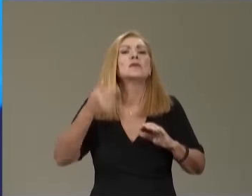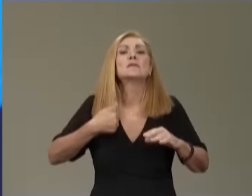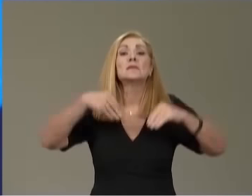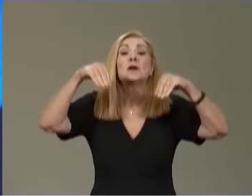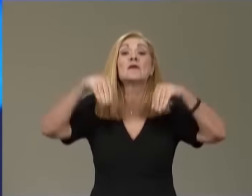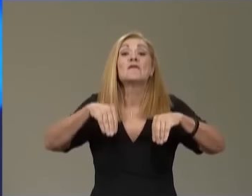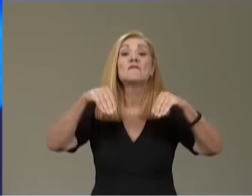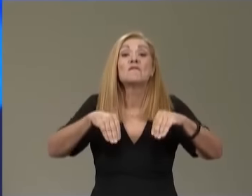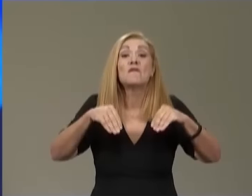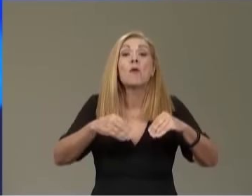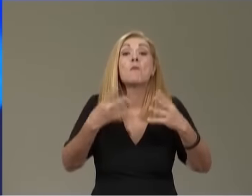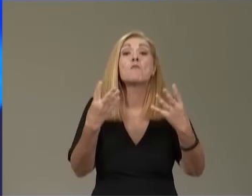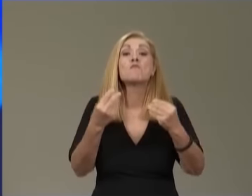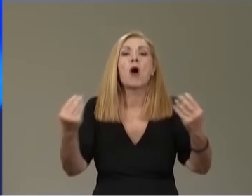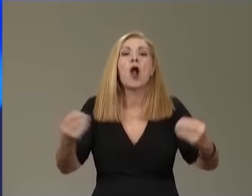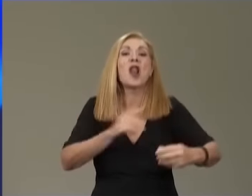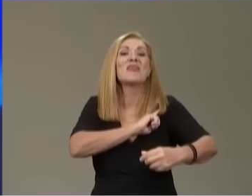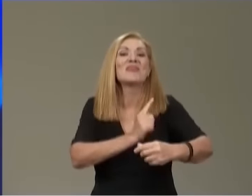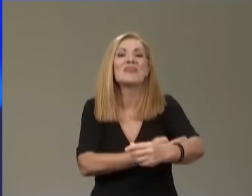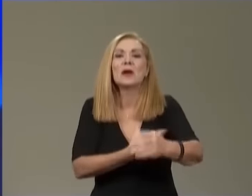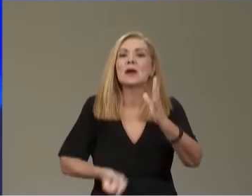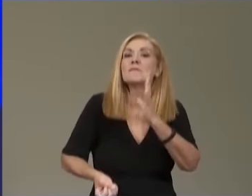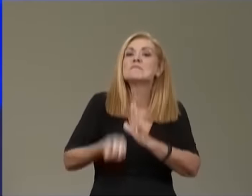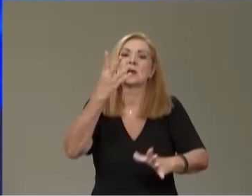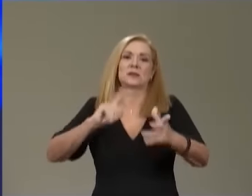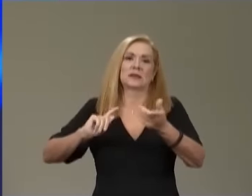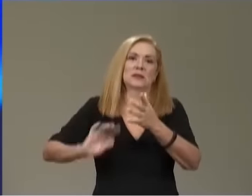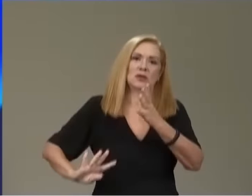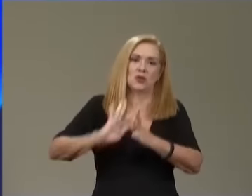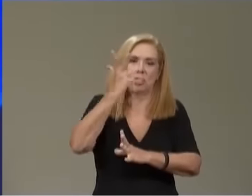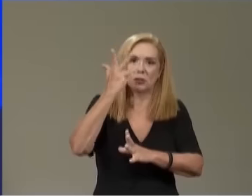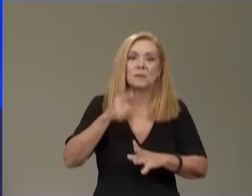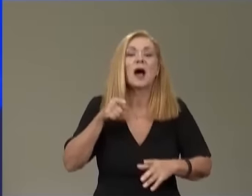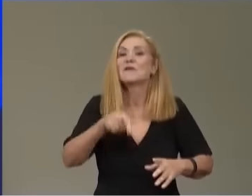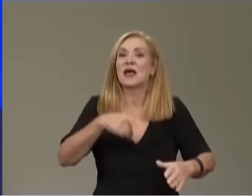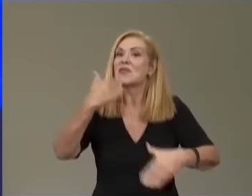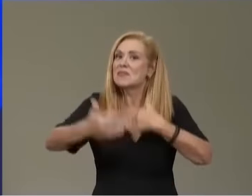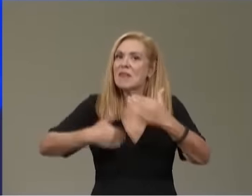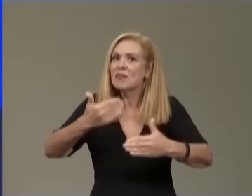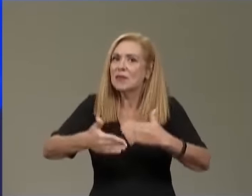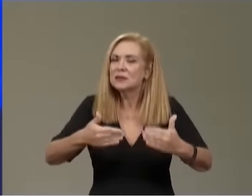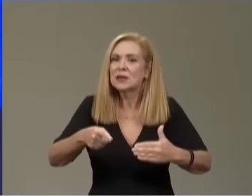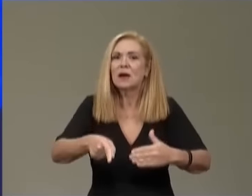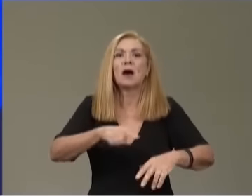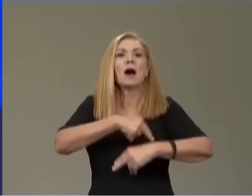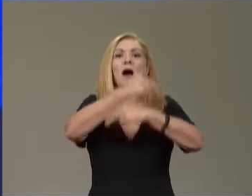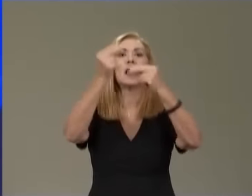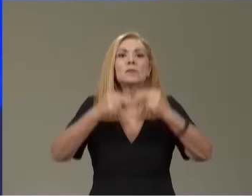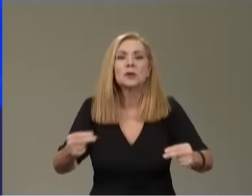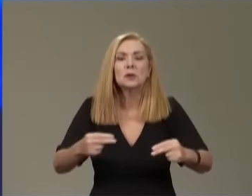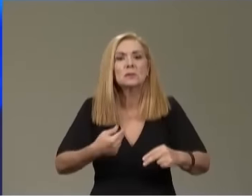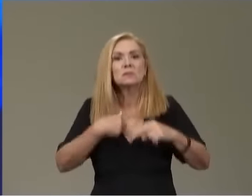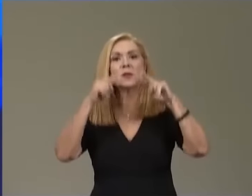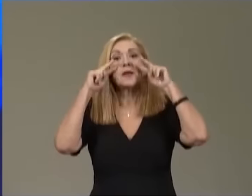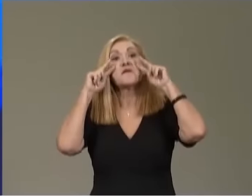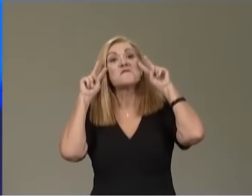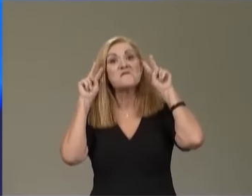Τον έχω ονομάσει πολυδύναμο εξυγχρονισμό. Μια διαδικασία της οποίας τα αποτελέσματα γίνονται σαφή και